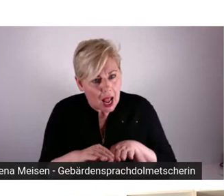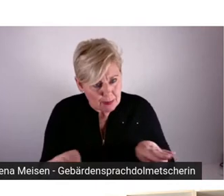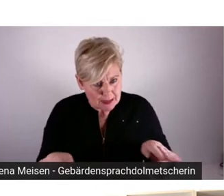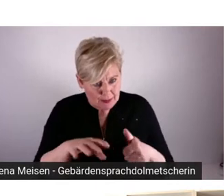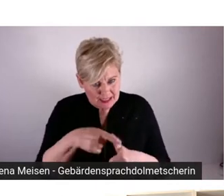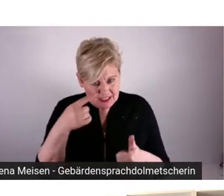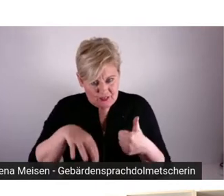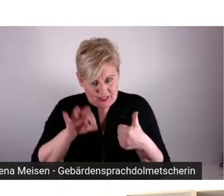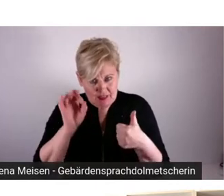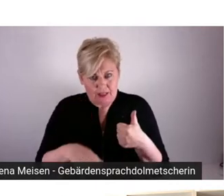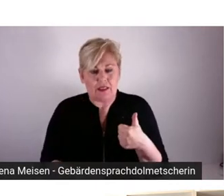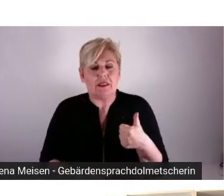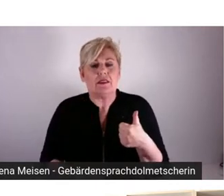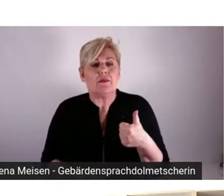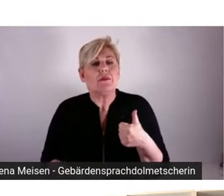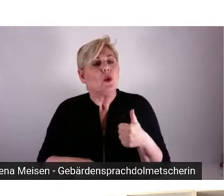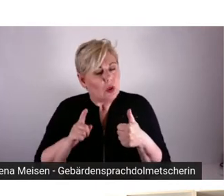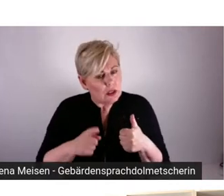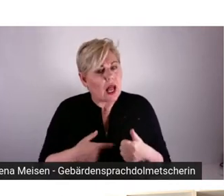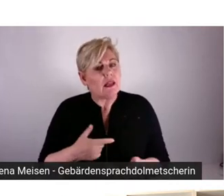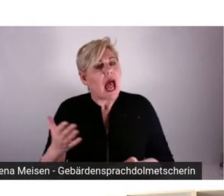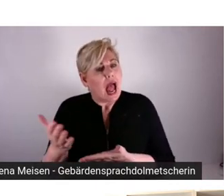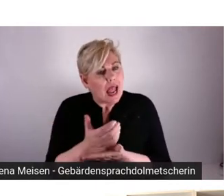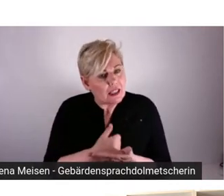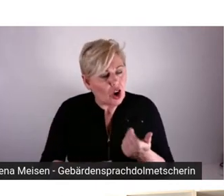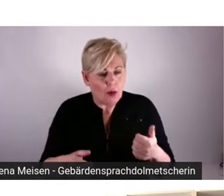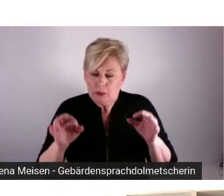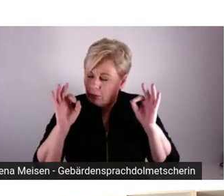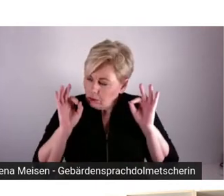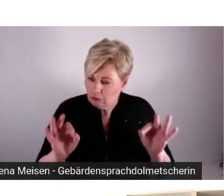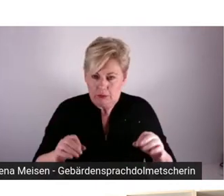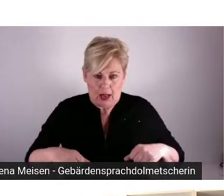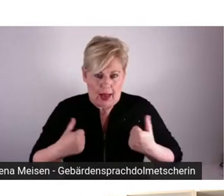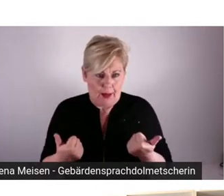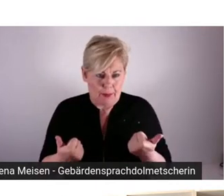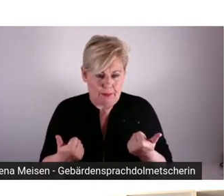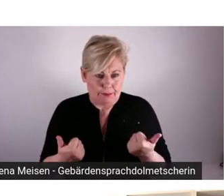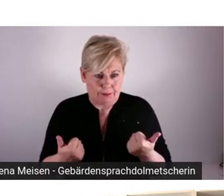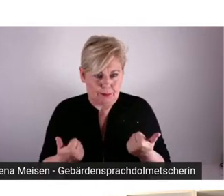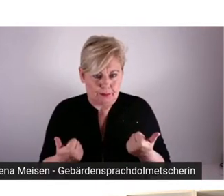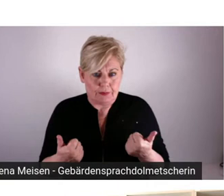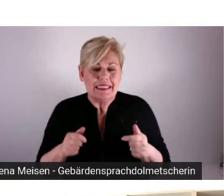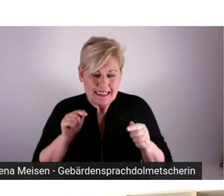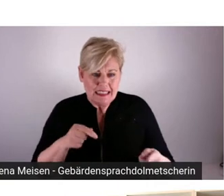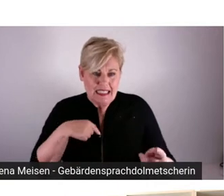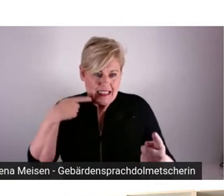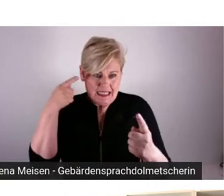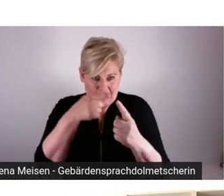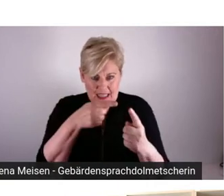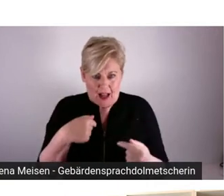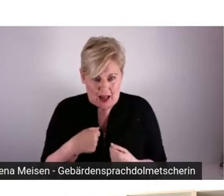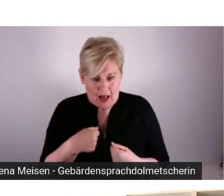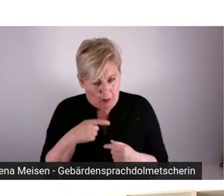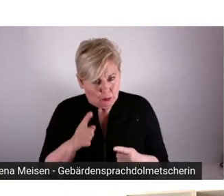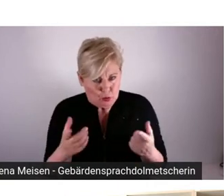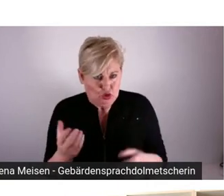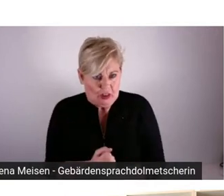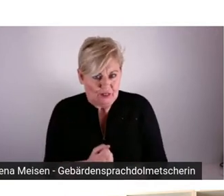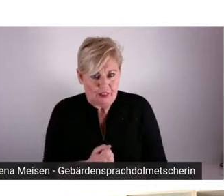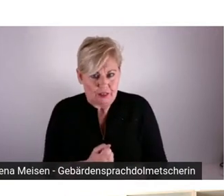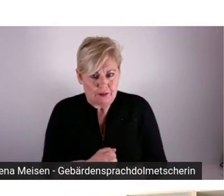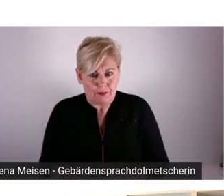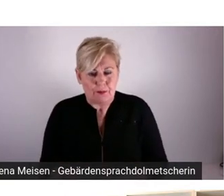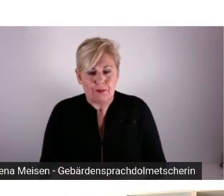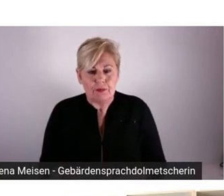ihrem Einkommen ein auskömmliches Leben führen zu können. Und das ist die Zielrichtung, die wir erreichen müssen. Das heißt, wir haben